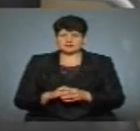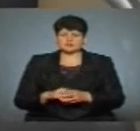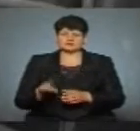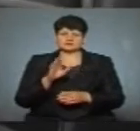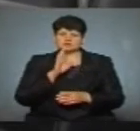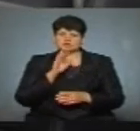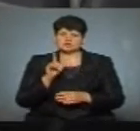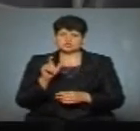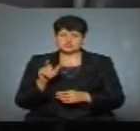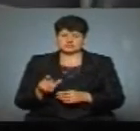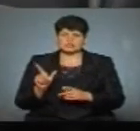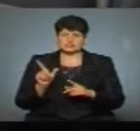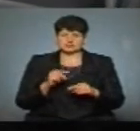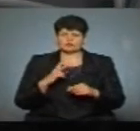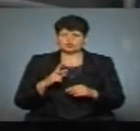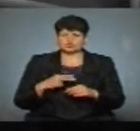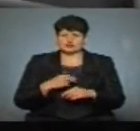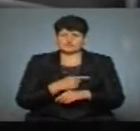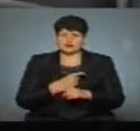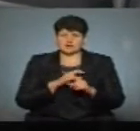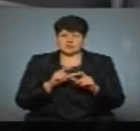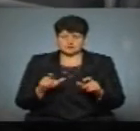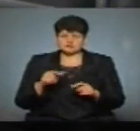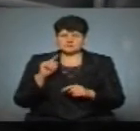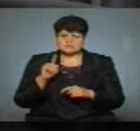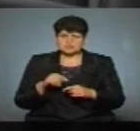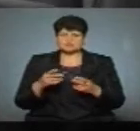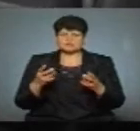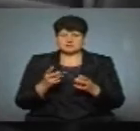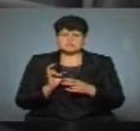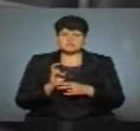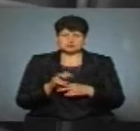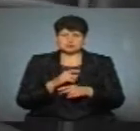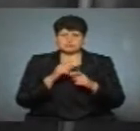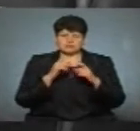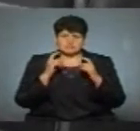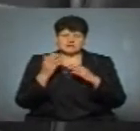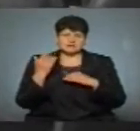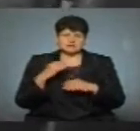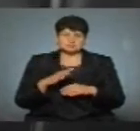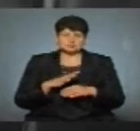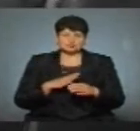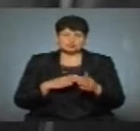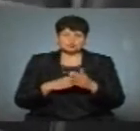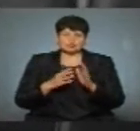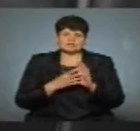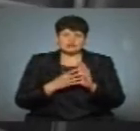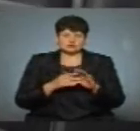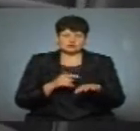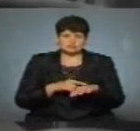лікарню. Знаю, що треба в маска заходити задоволення, тому що раніше було тільки до 9 години,